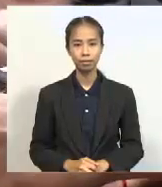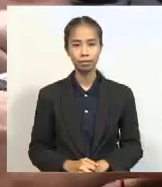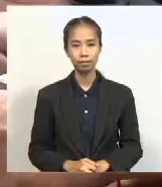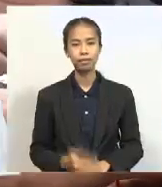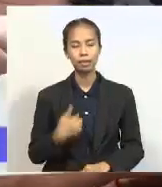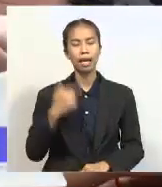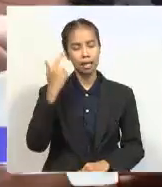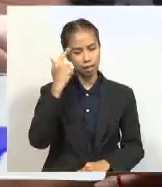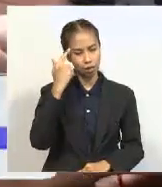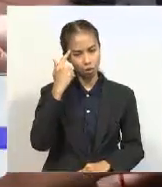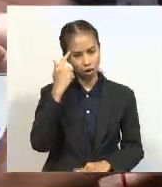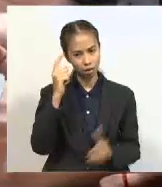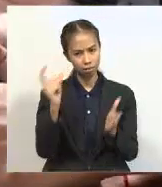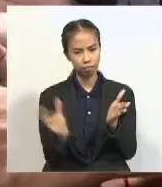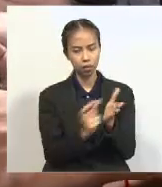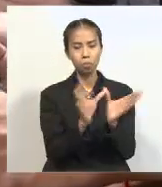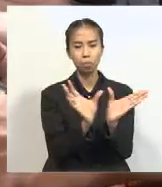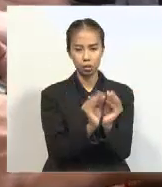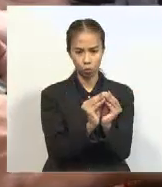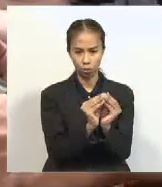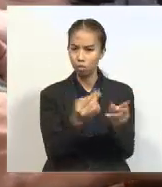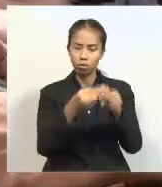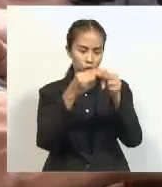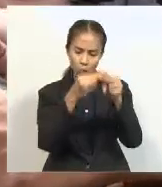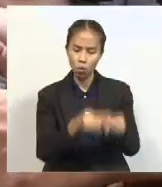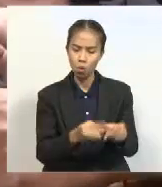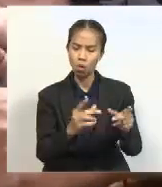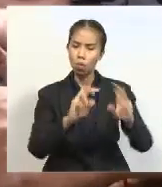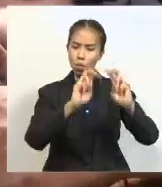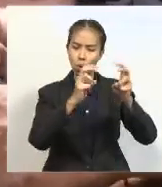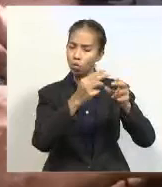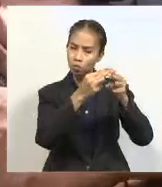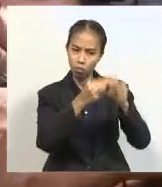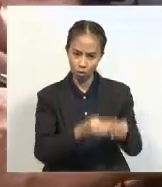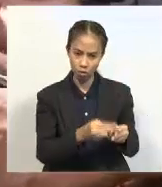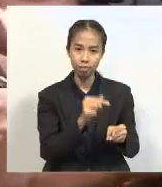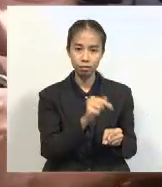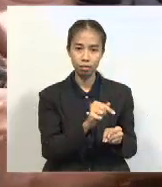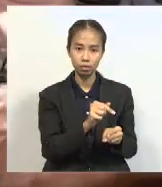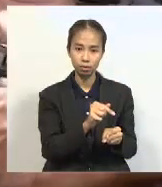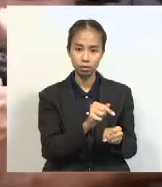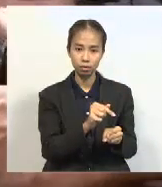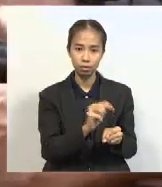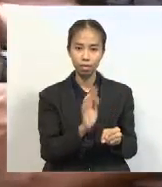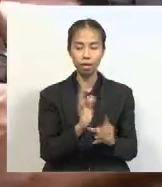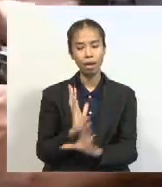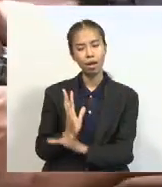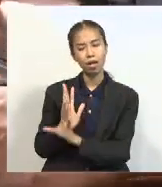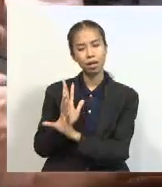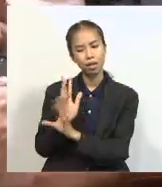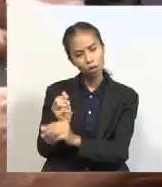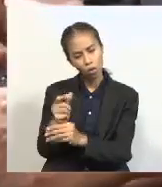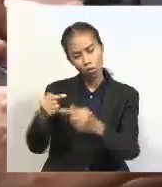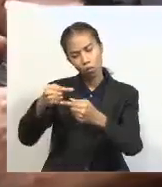จัดวาระประชุมเป็นกรณีเรื่องนั้นโดยเฉพาะคือไม่ใช่เป็นยัตติตามคิวก่อน